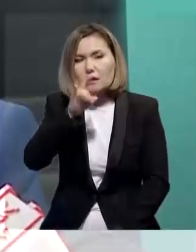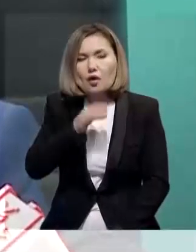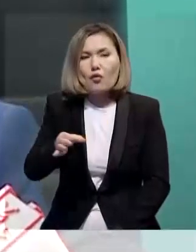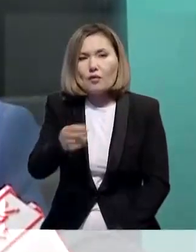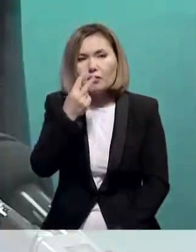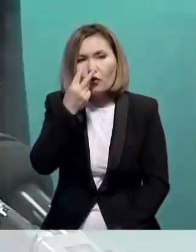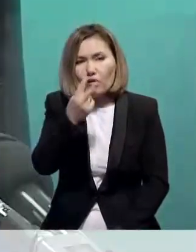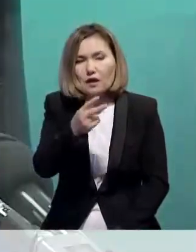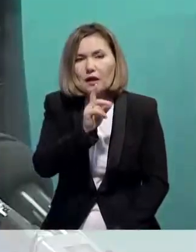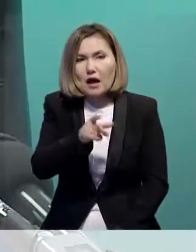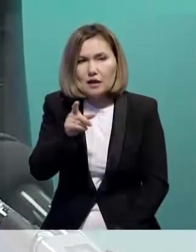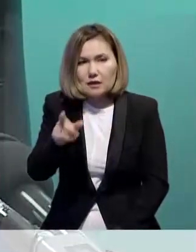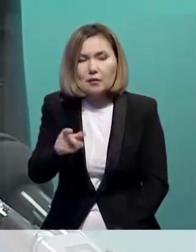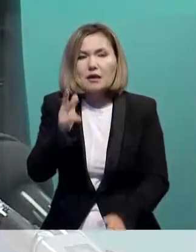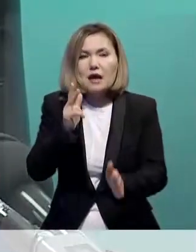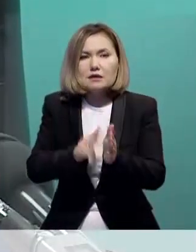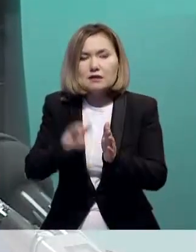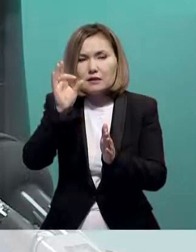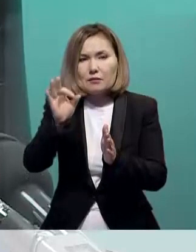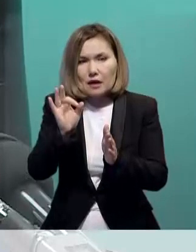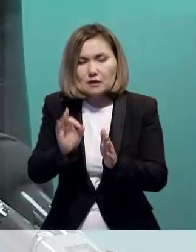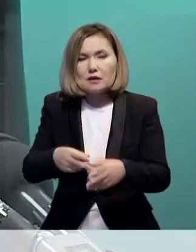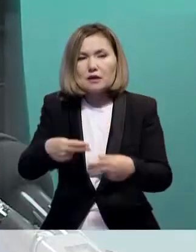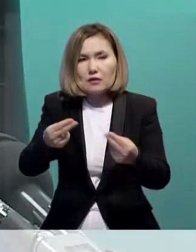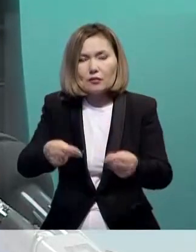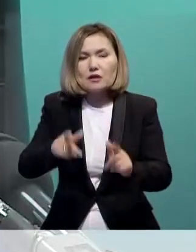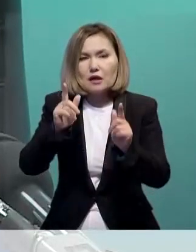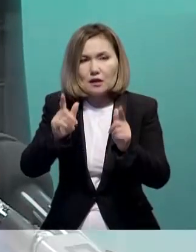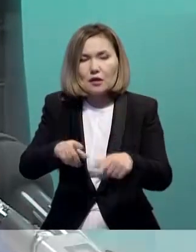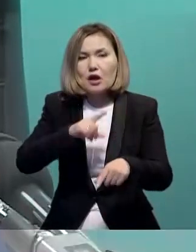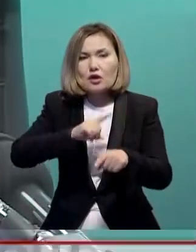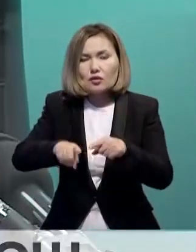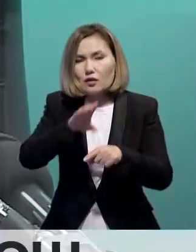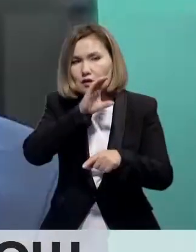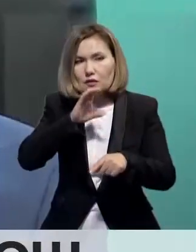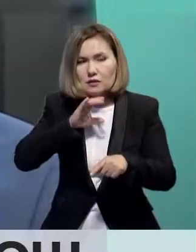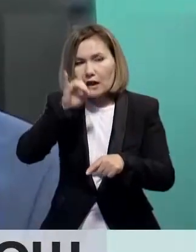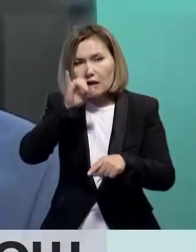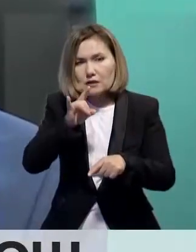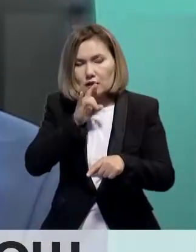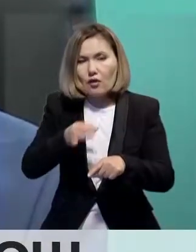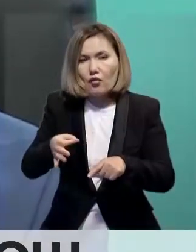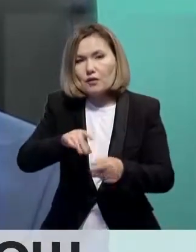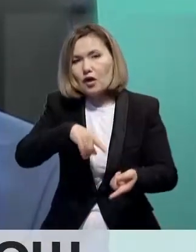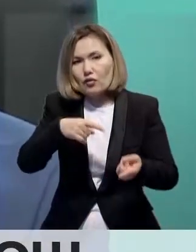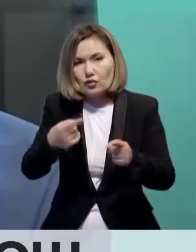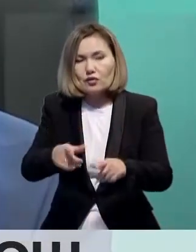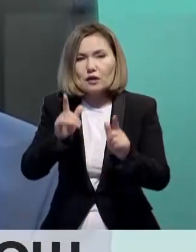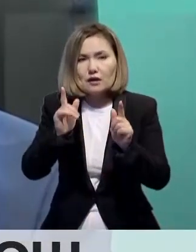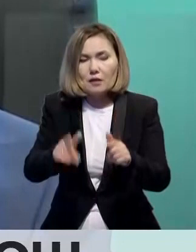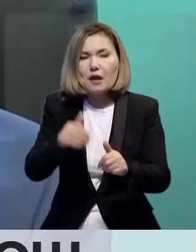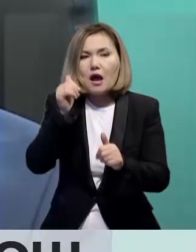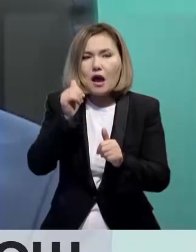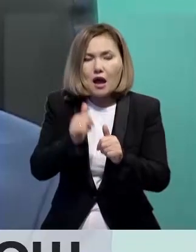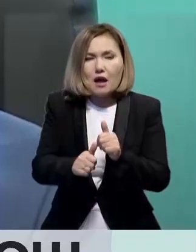80% сол жерден келісім шартқа тұрып, қазір осы жақында көшіп өтуге дайын отыр. Әр барған азаматтардың